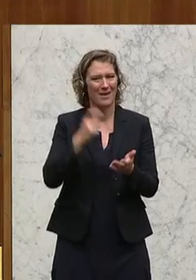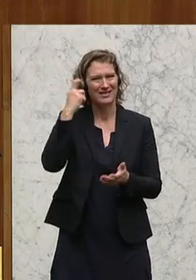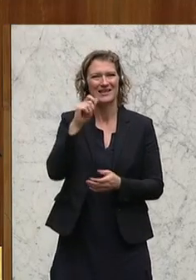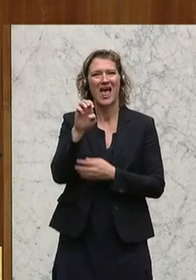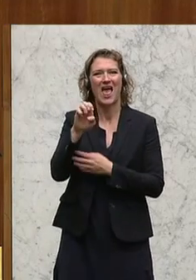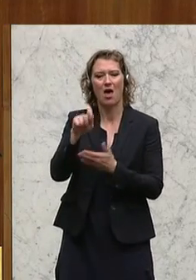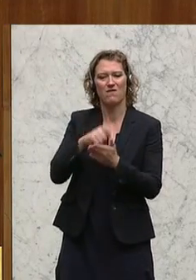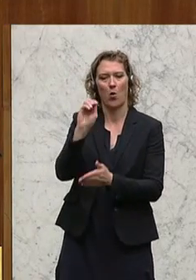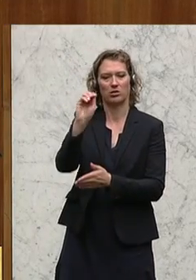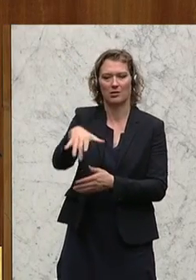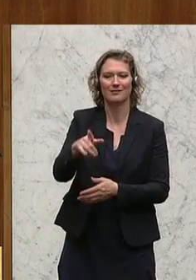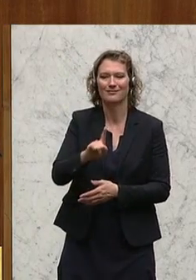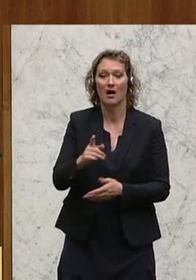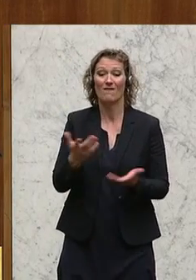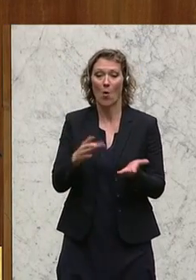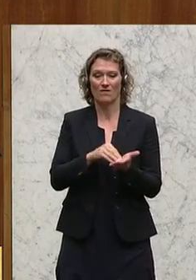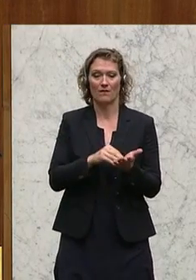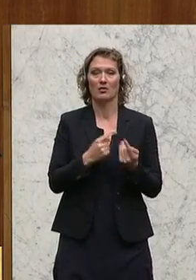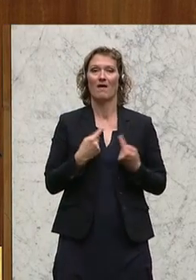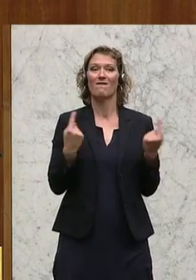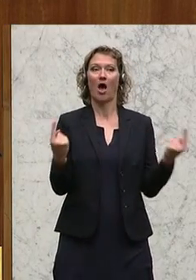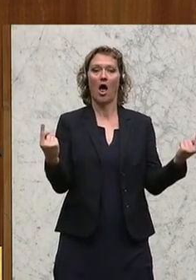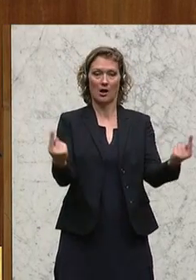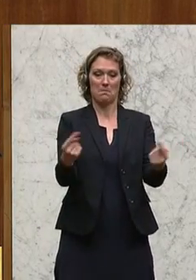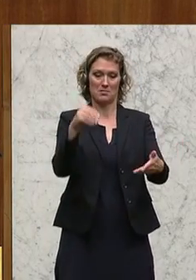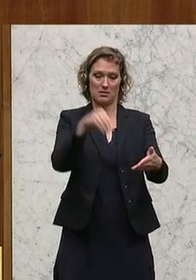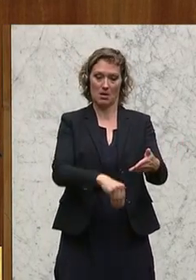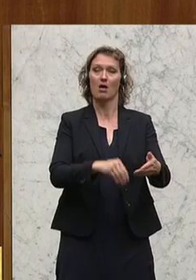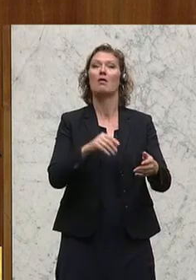Mittel direkt in der Wahlzelle und damit die